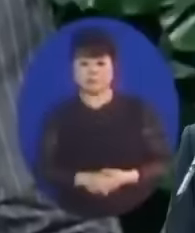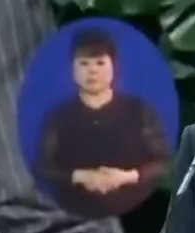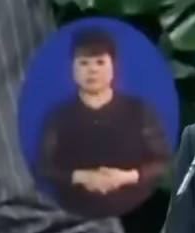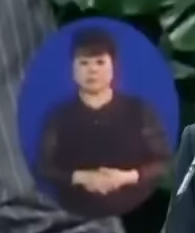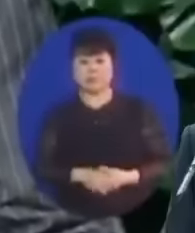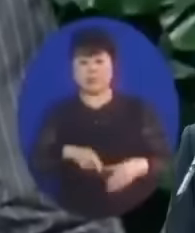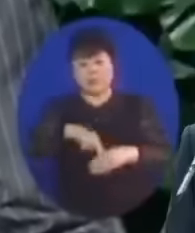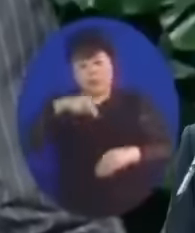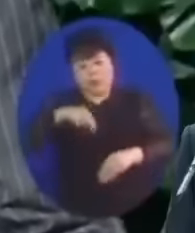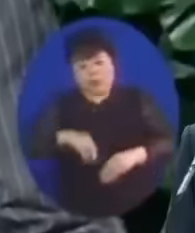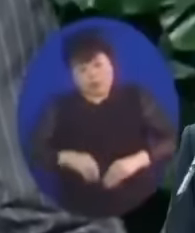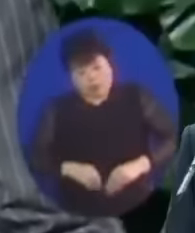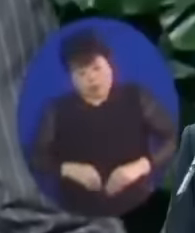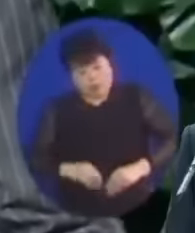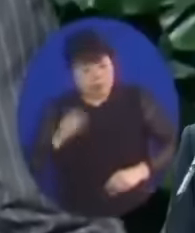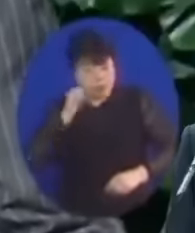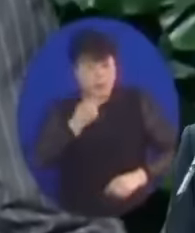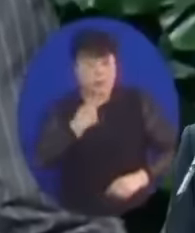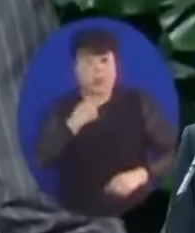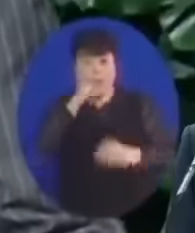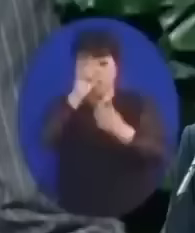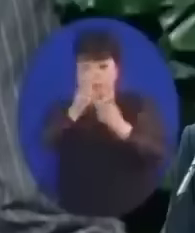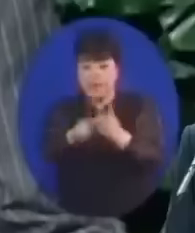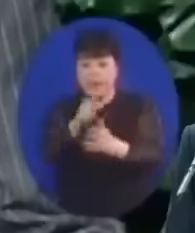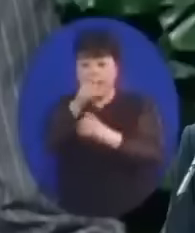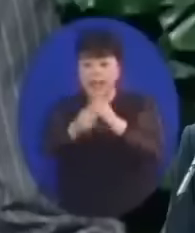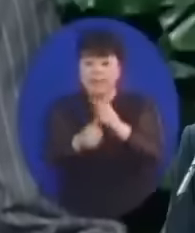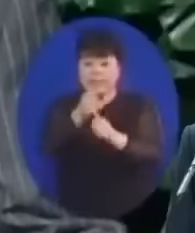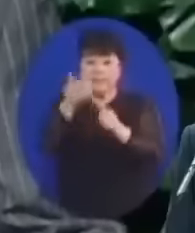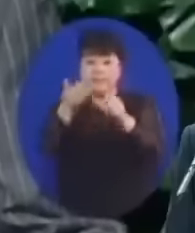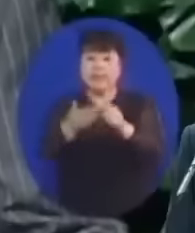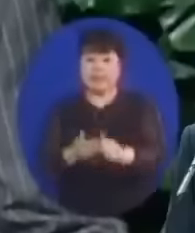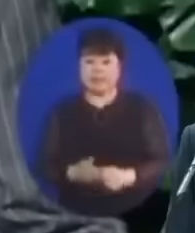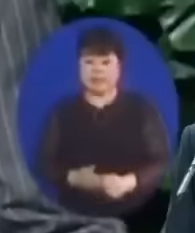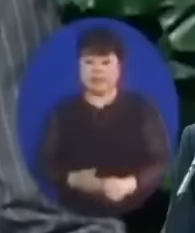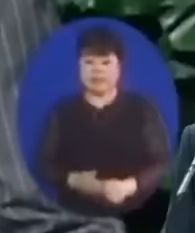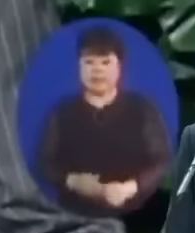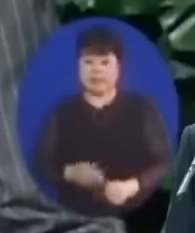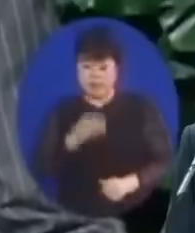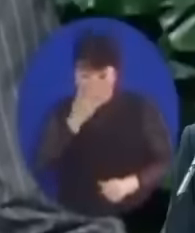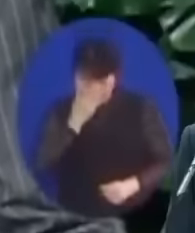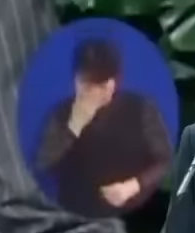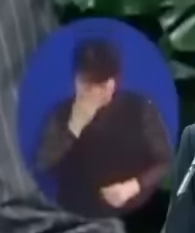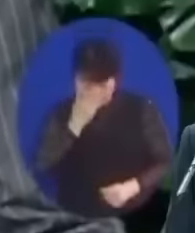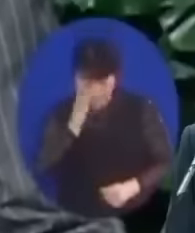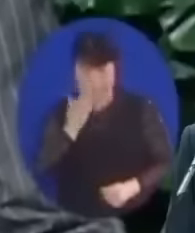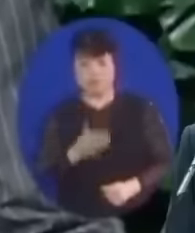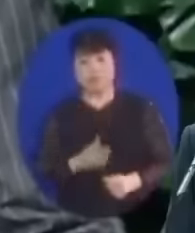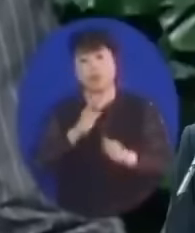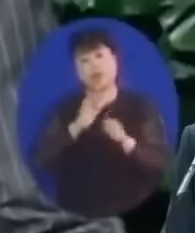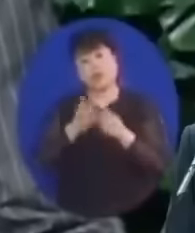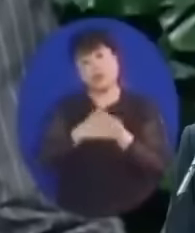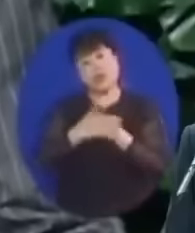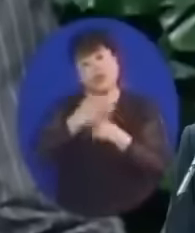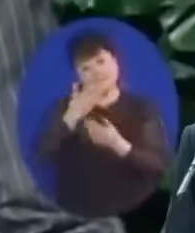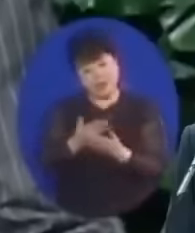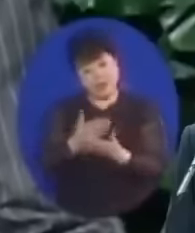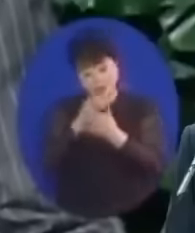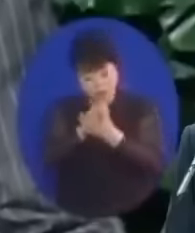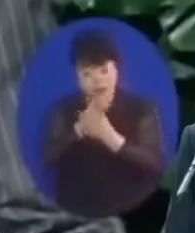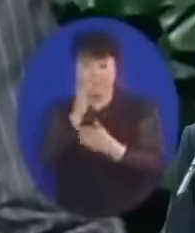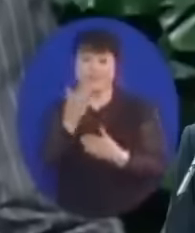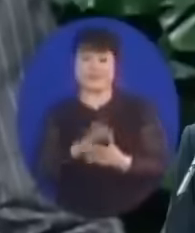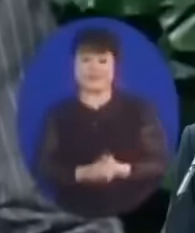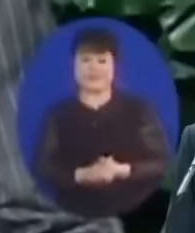헐벗고 굶주리고 가난하고 어려운 고통에 처하면 하나님께 깨어지고 순종하게 되고 도움을 기도하게